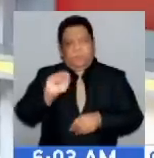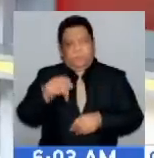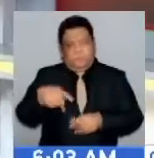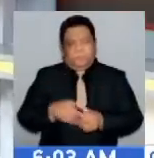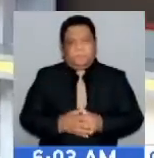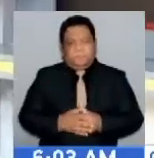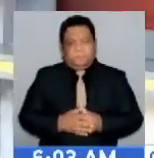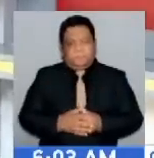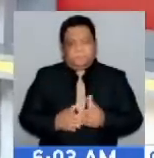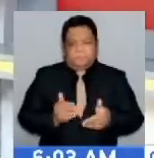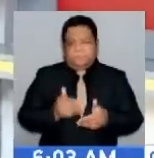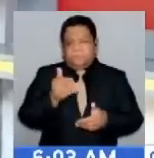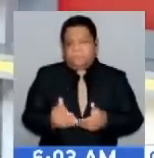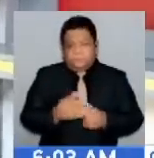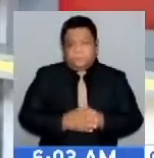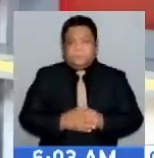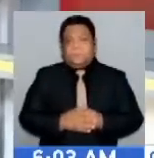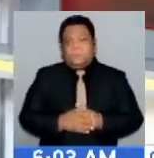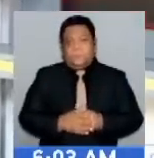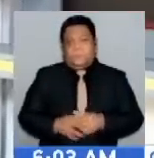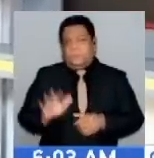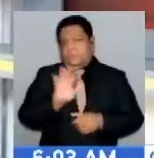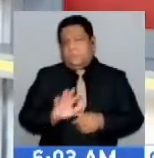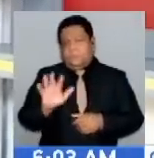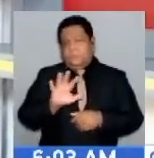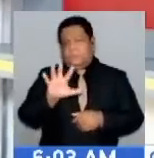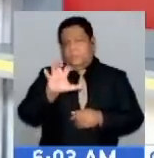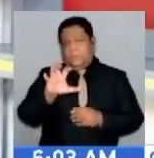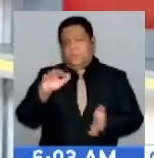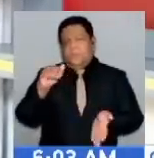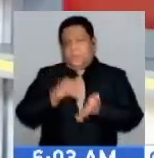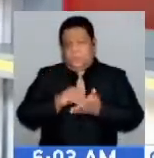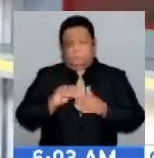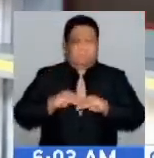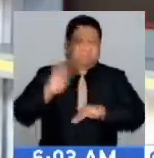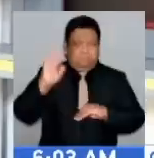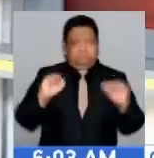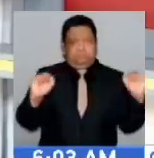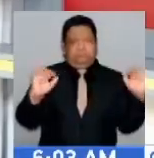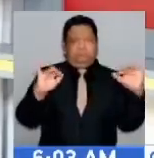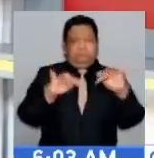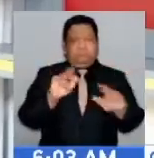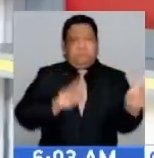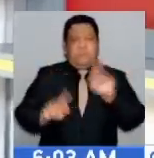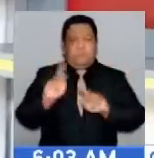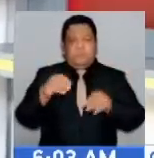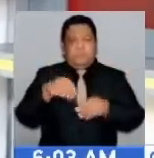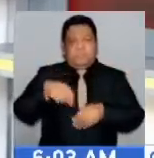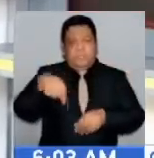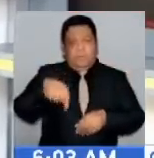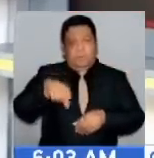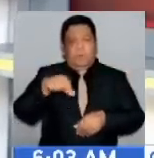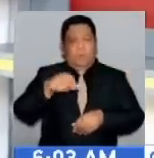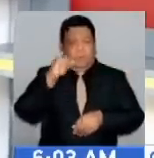Mahigit kalahating milyong deboto nagsimba sa Quiapo Church sa pagdiriwang ng Nazareno kahapon hanggang kaninang madaling araw. Matapos ang